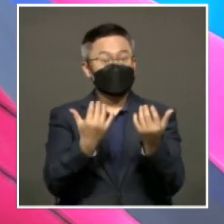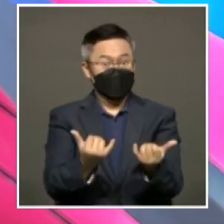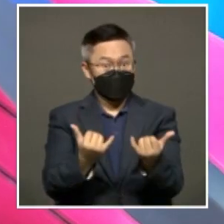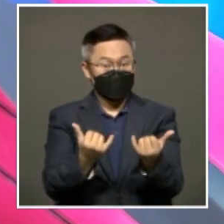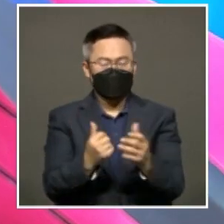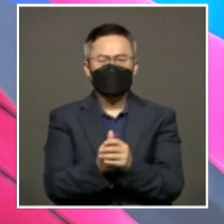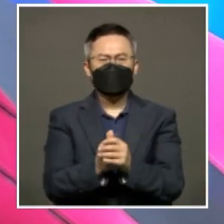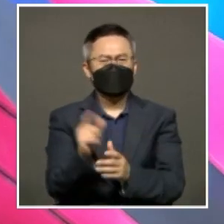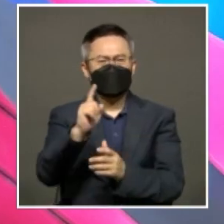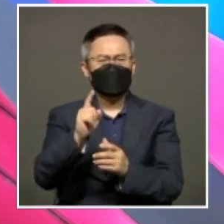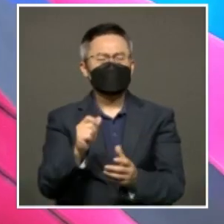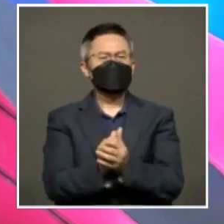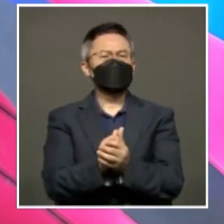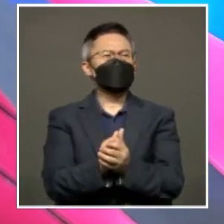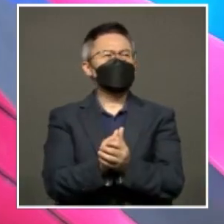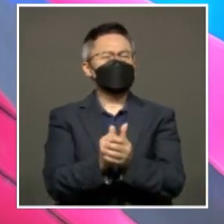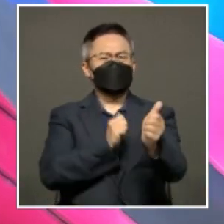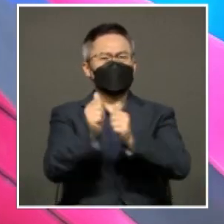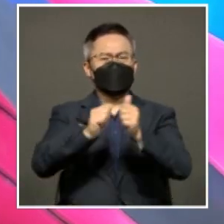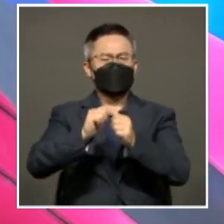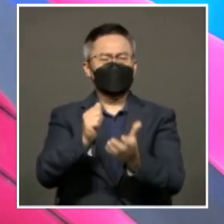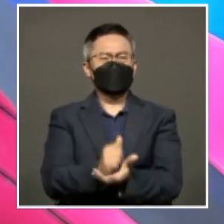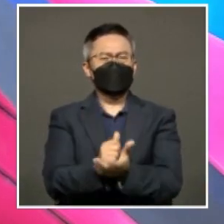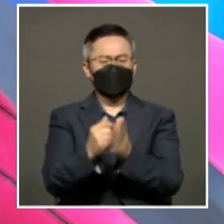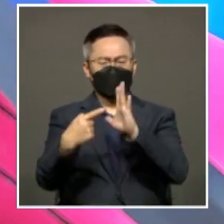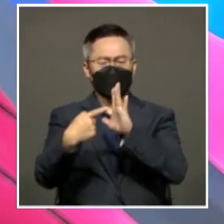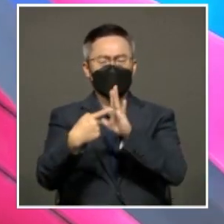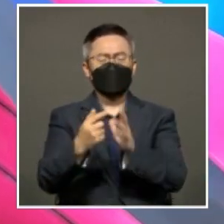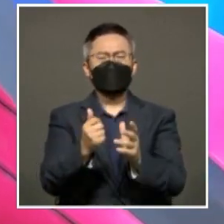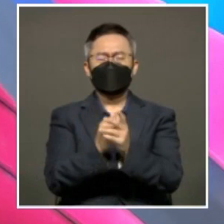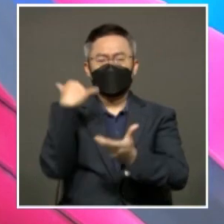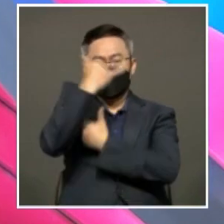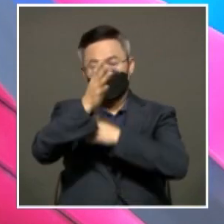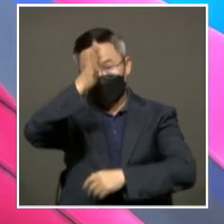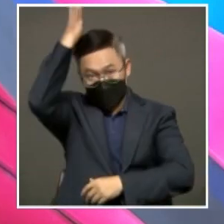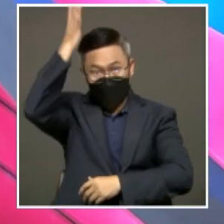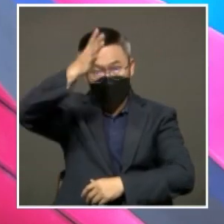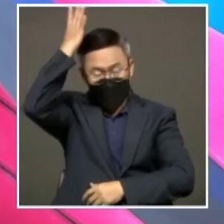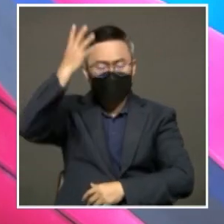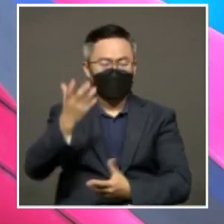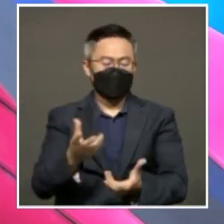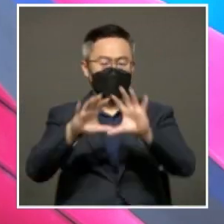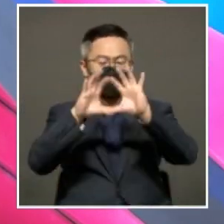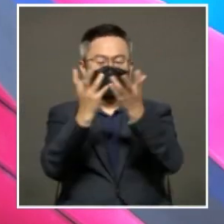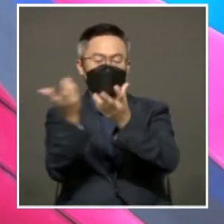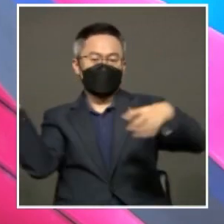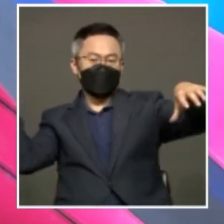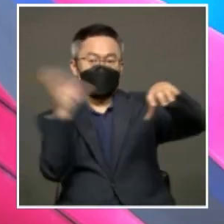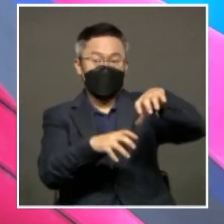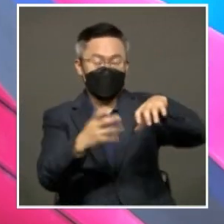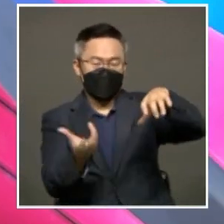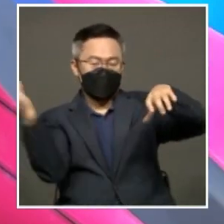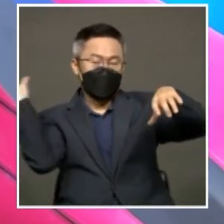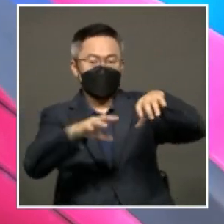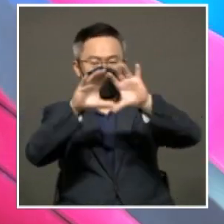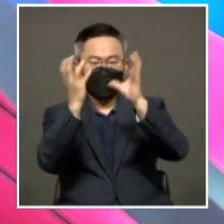สำหรับศึกแฮนด์บอลชายหาดชิงแชมป์โลกครั้งที่9ที่เมืองครีตประเทศกรีซค่ะต้องบอกว่าที่ประเทศนี้นะคะเขาก็รับหน้าที่เป็นเจ้าภาพ